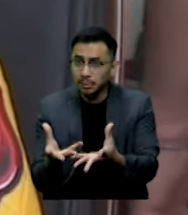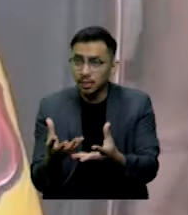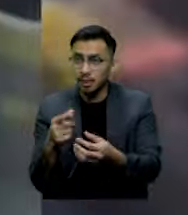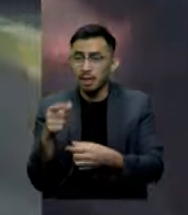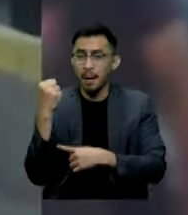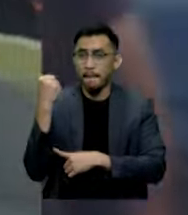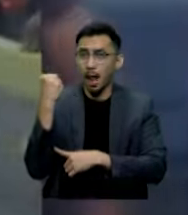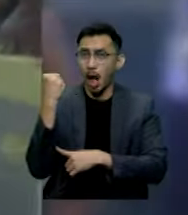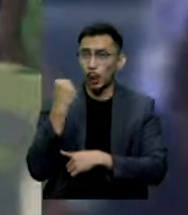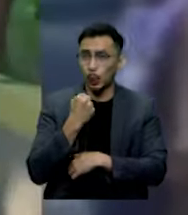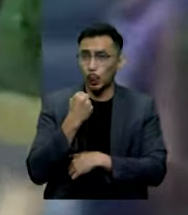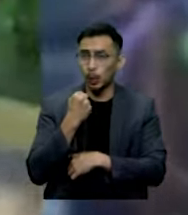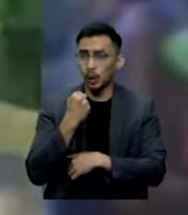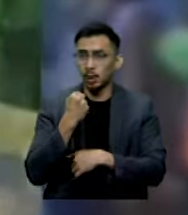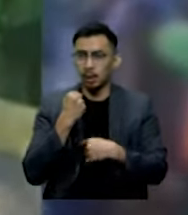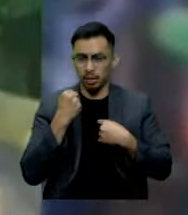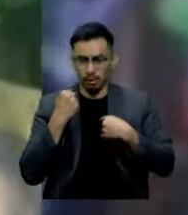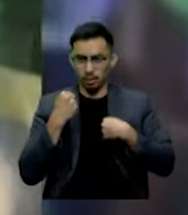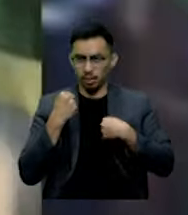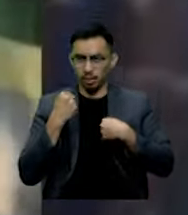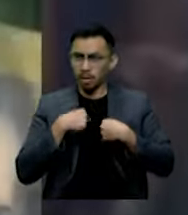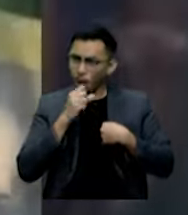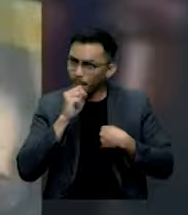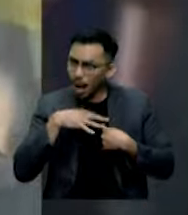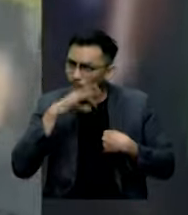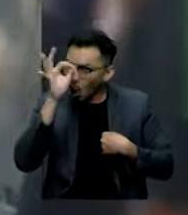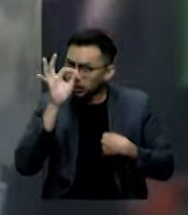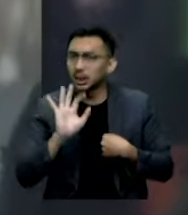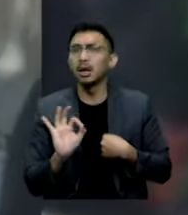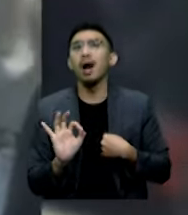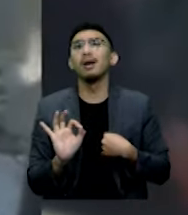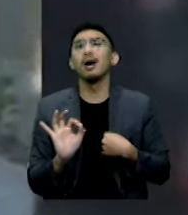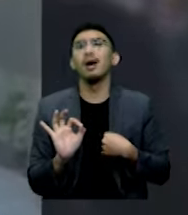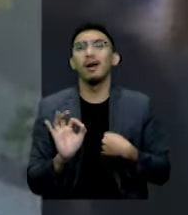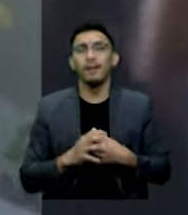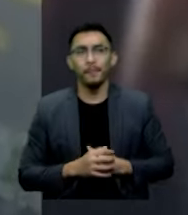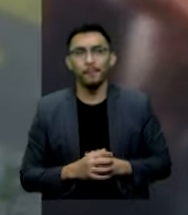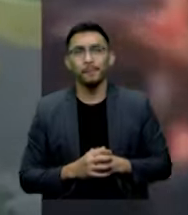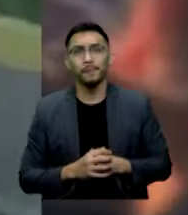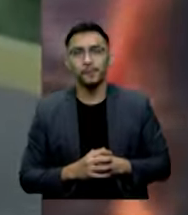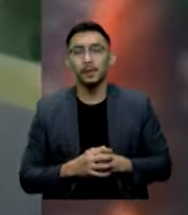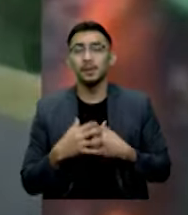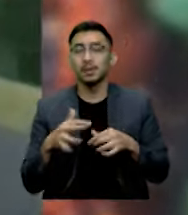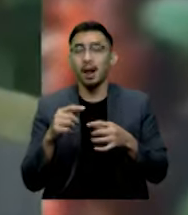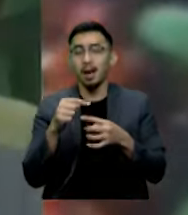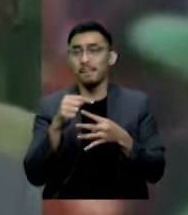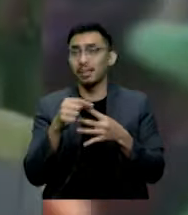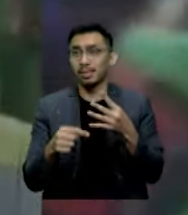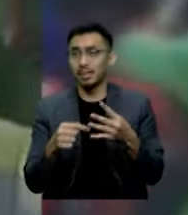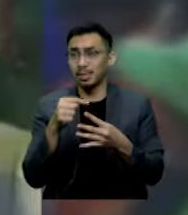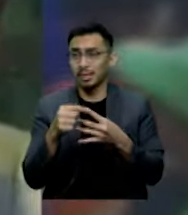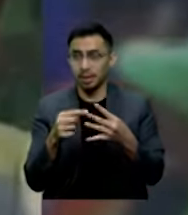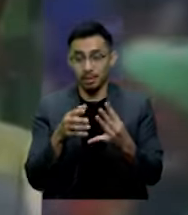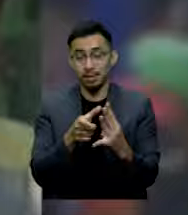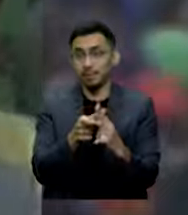polisi. Keempat anggota polisi yang dibebas tugaskan akan menjalani sidang kode etik profesi di Polda Metro Jaya.